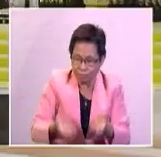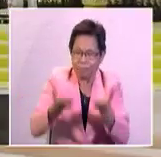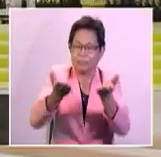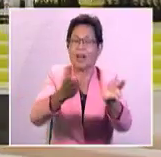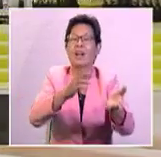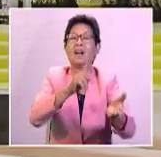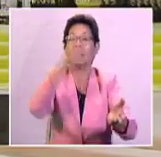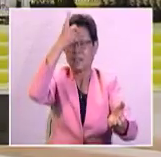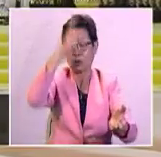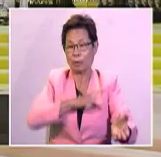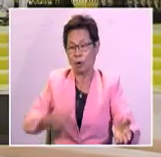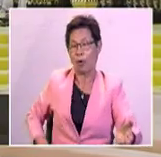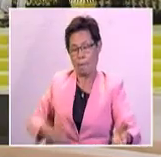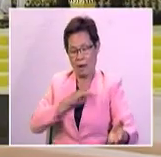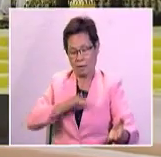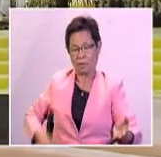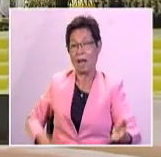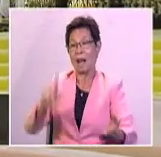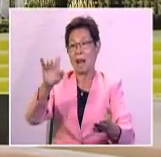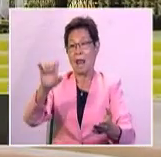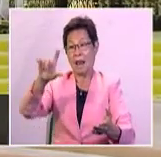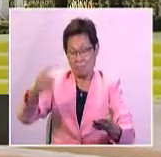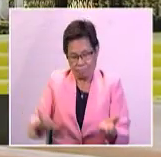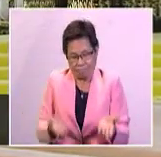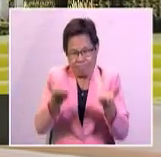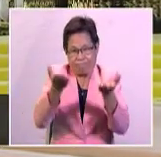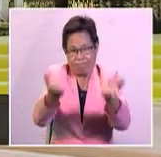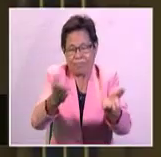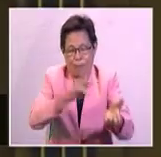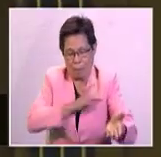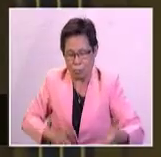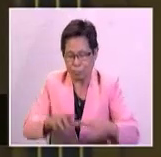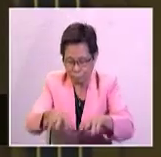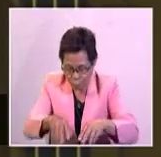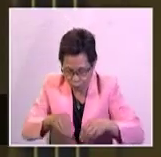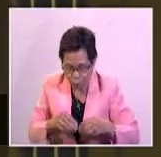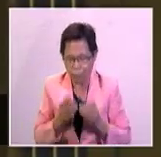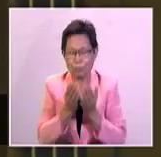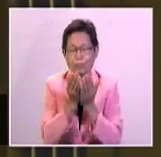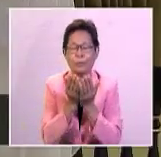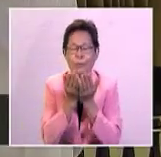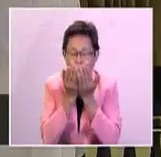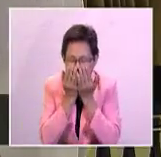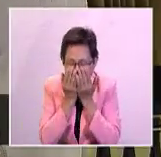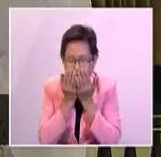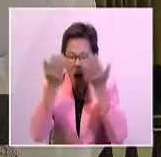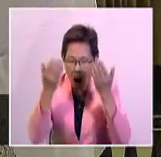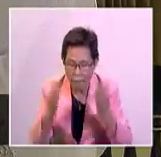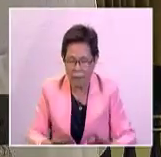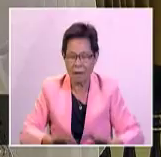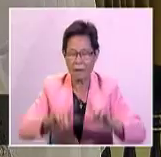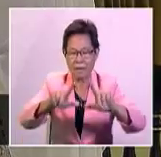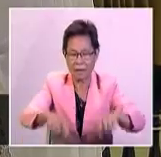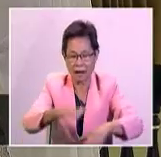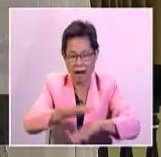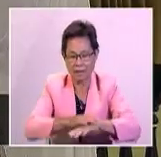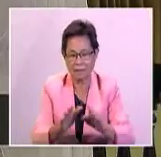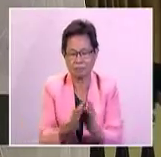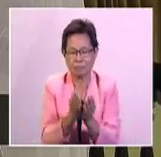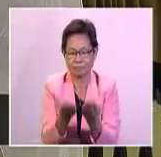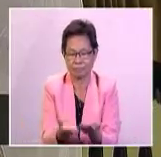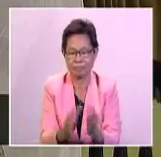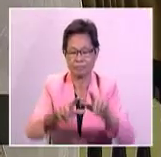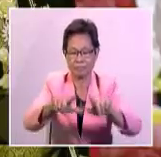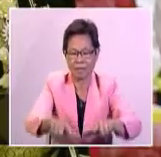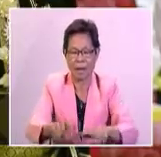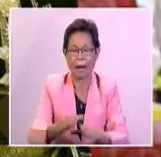Paduka Maharaja Lela kepada Seri Paduka yang menyambut lalu mencium naskah suci itu sebelum meletakkannya di atas rihal di